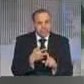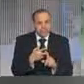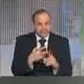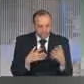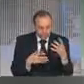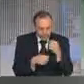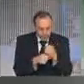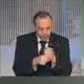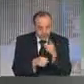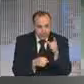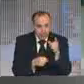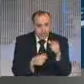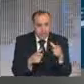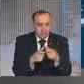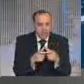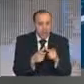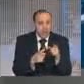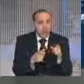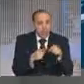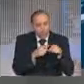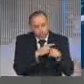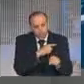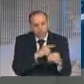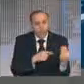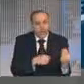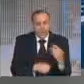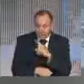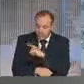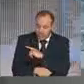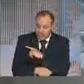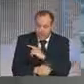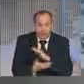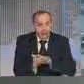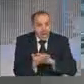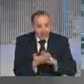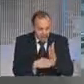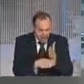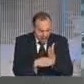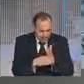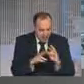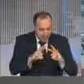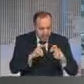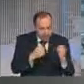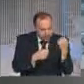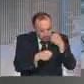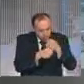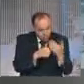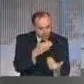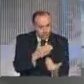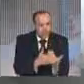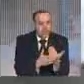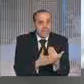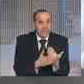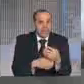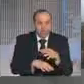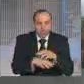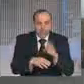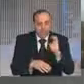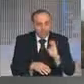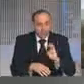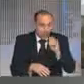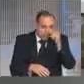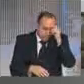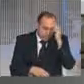محضن المؤسسات بمد المناطق القاحله بمدنين ارضيه مهيئه لبعث مشاريع نوعيه في ولايات الجنوب